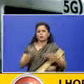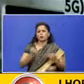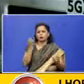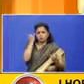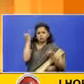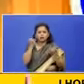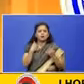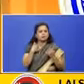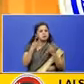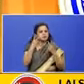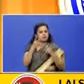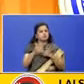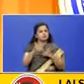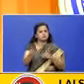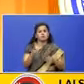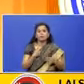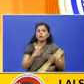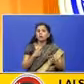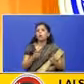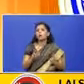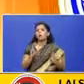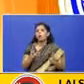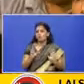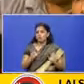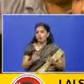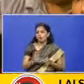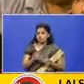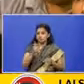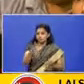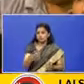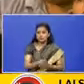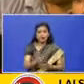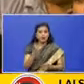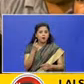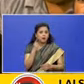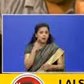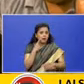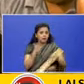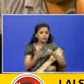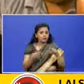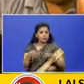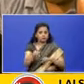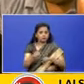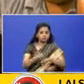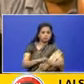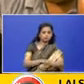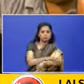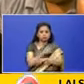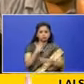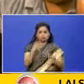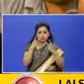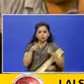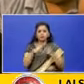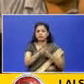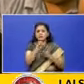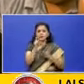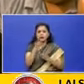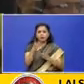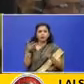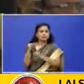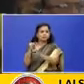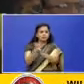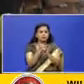देखने को मिलेंगे। मुझे यह भी उम्मीद है कि IIT से प्रेरणा लेकर दूसरे इंस्टीट्यूशंस